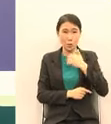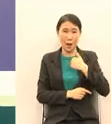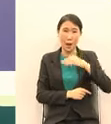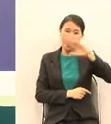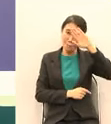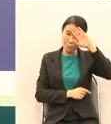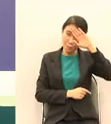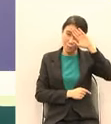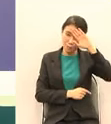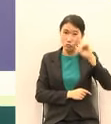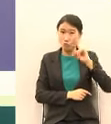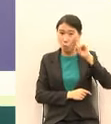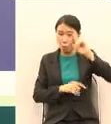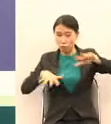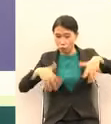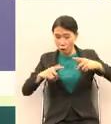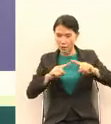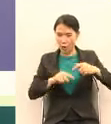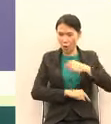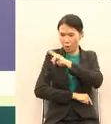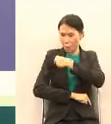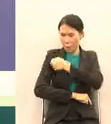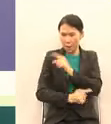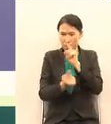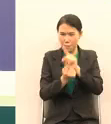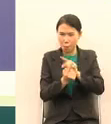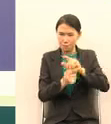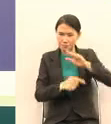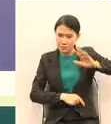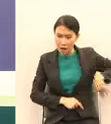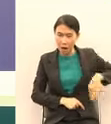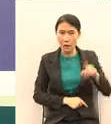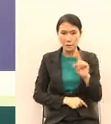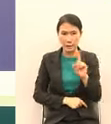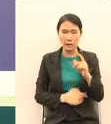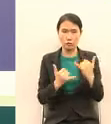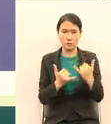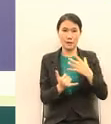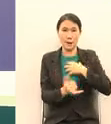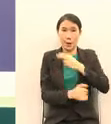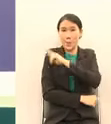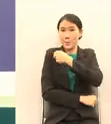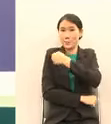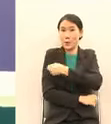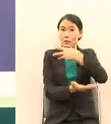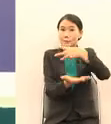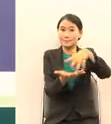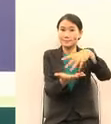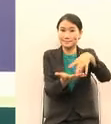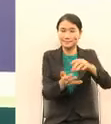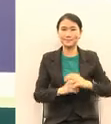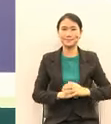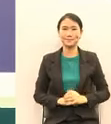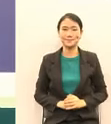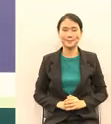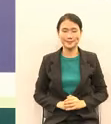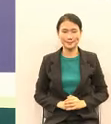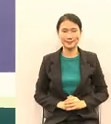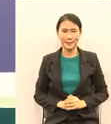มนะซึ่งตรงนี้เนี่ยก็ต้องเรียนพี่น้องสื่อมวลชนอย่างนี้ก็คือว่าเราบางรายที่เ